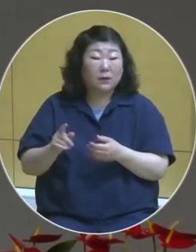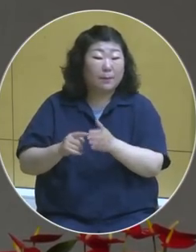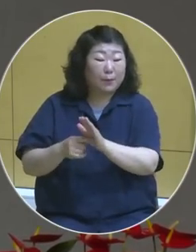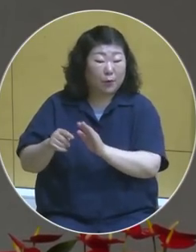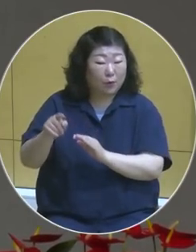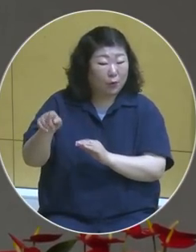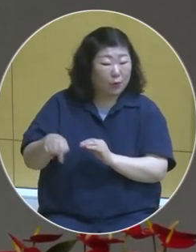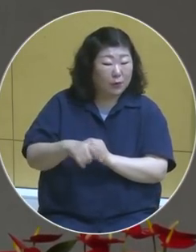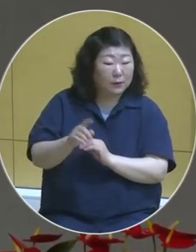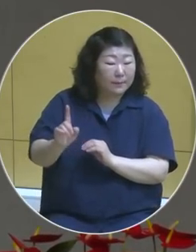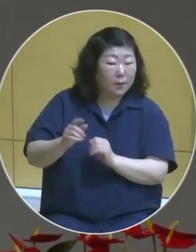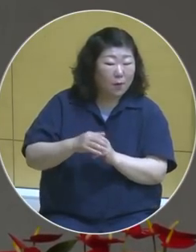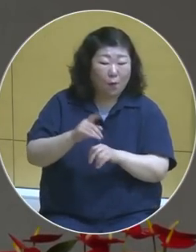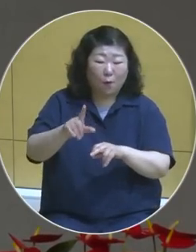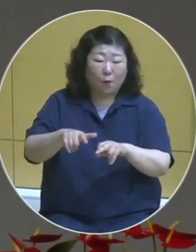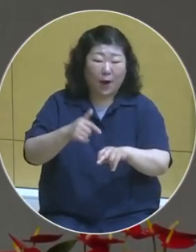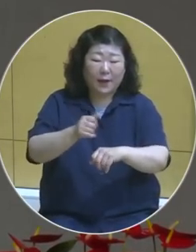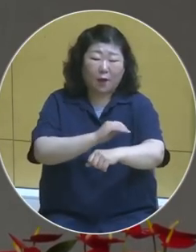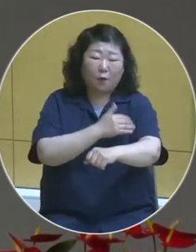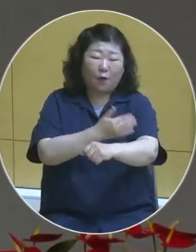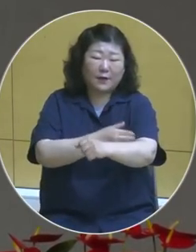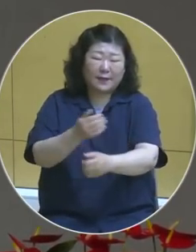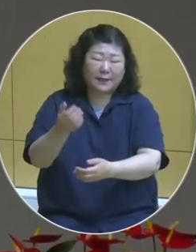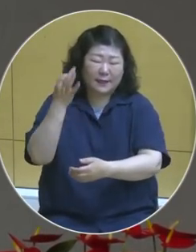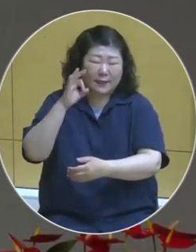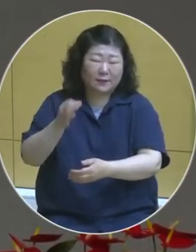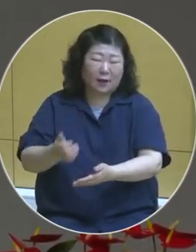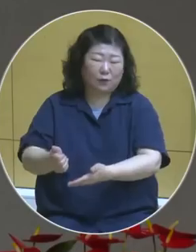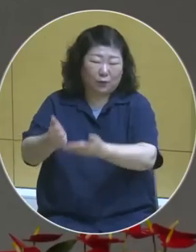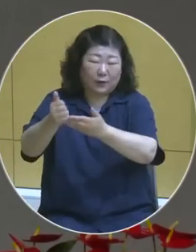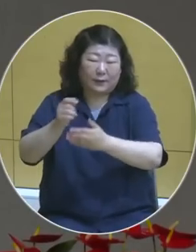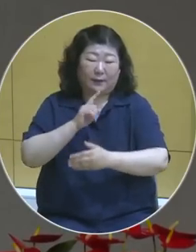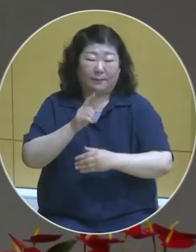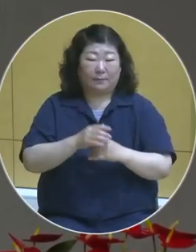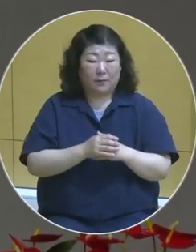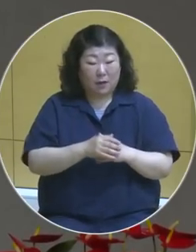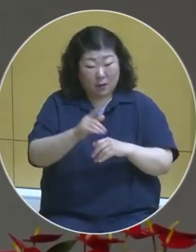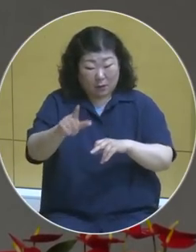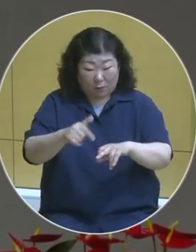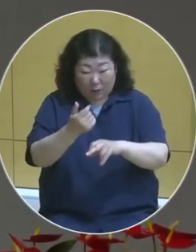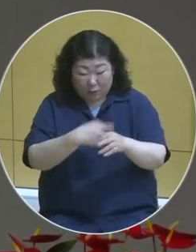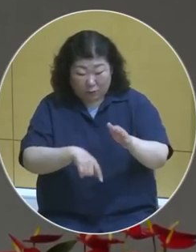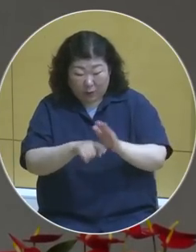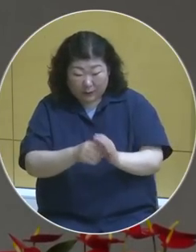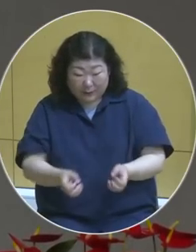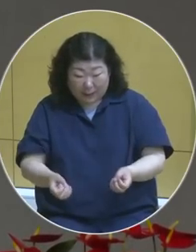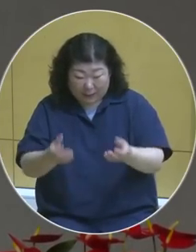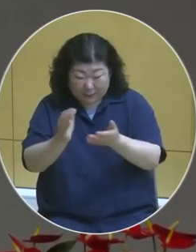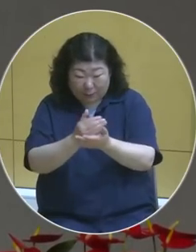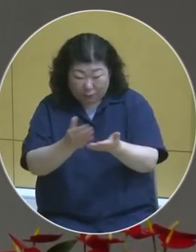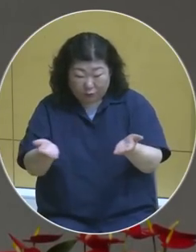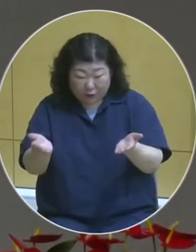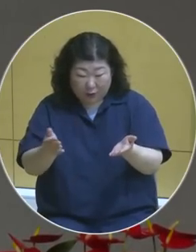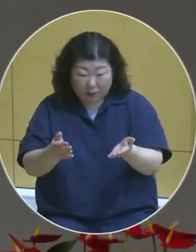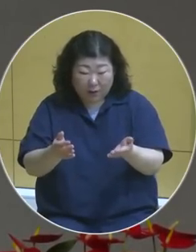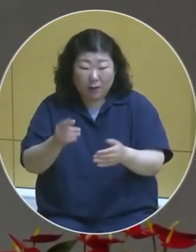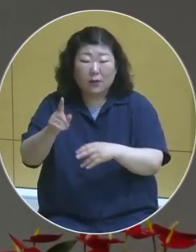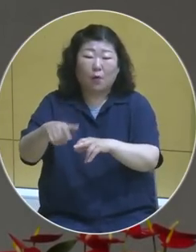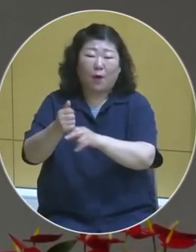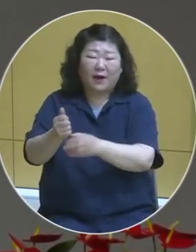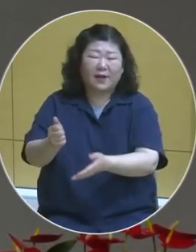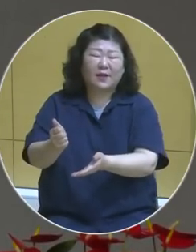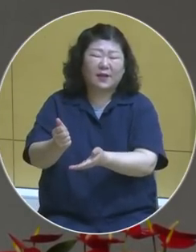인정하고 존중한다는 의미입니다. 그 다음에 오직 왕을 위하여 잔치를 베풀었다는 건 뭘까요? 왕을 격려하는